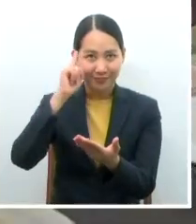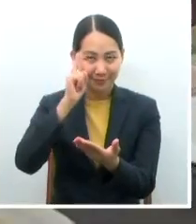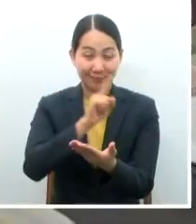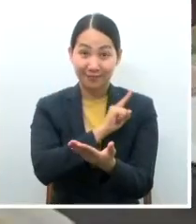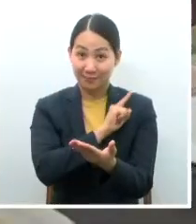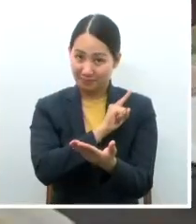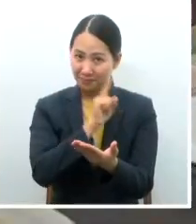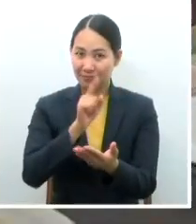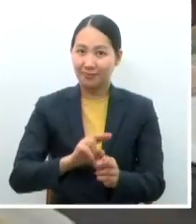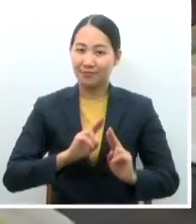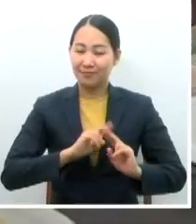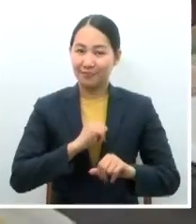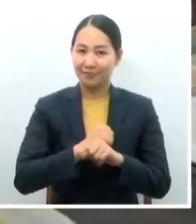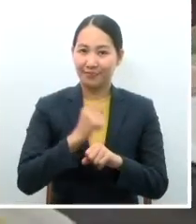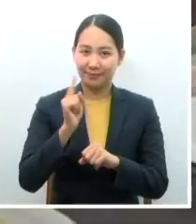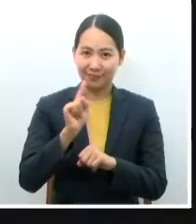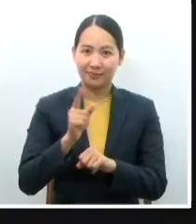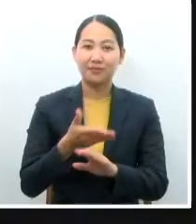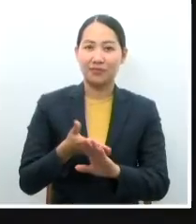ความพร้อมก่อนการลงพื้นที